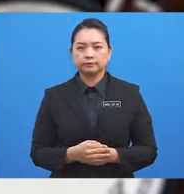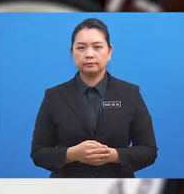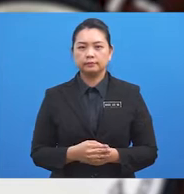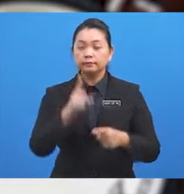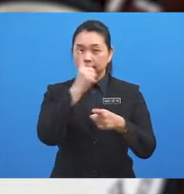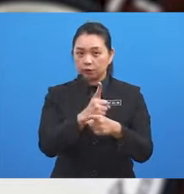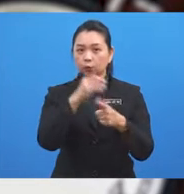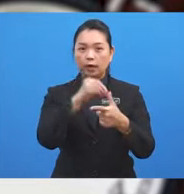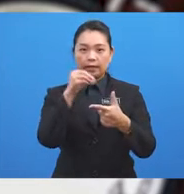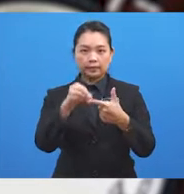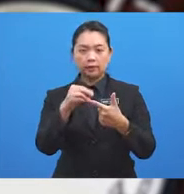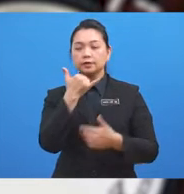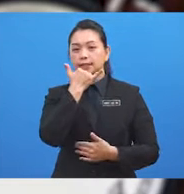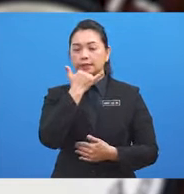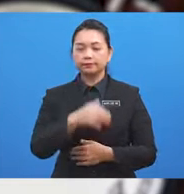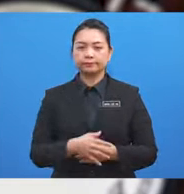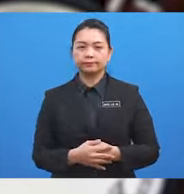Betul atau salah?